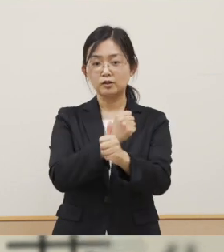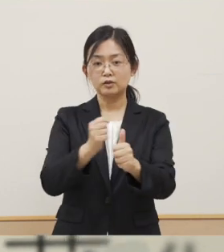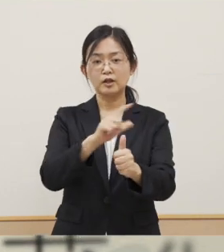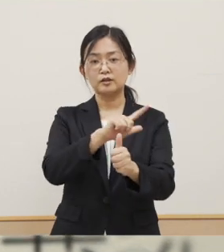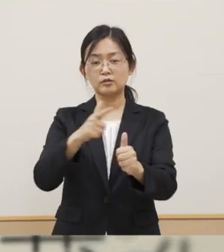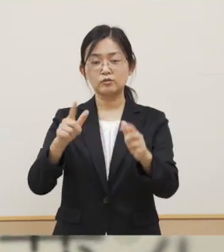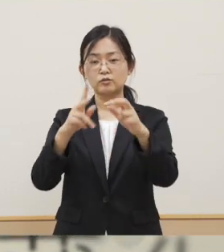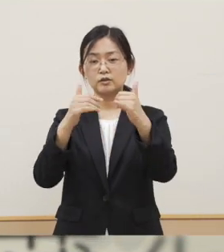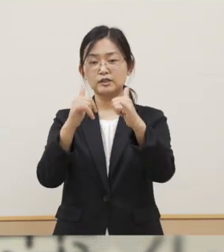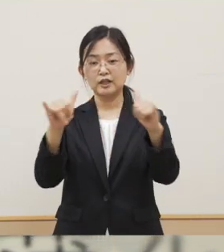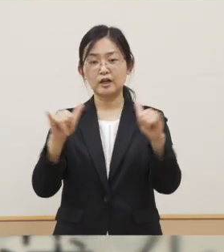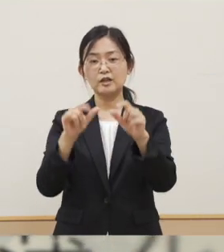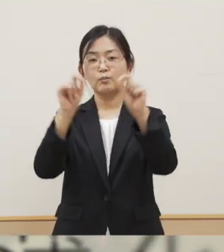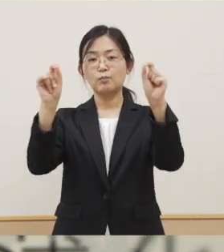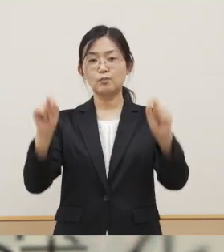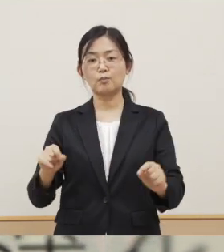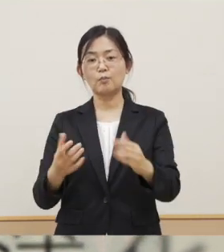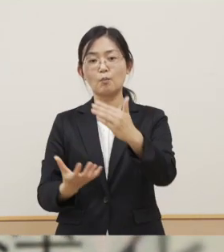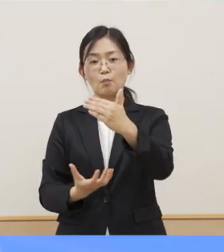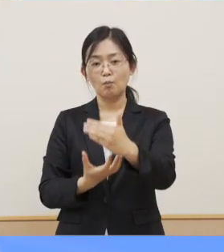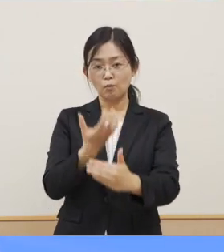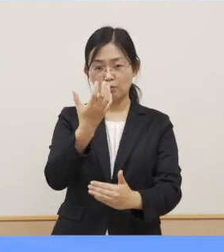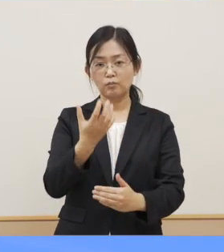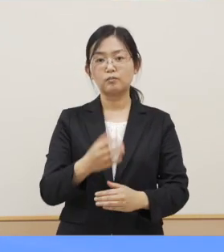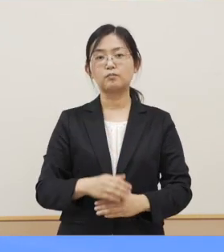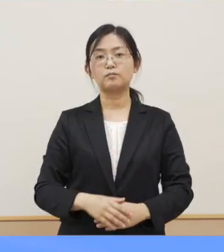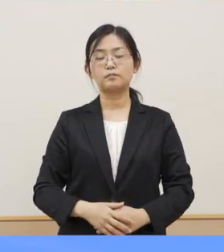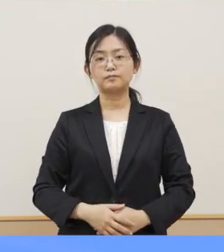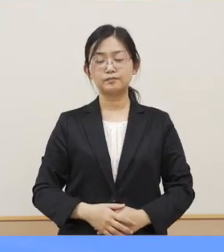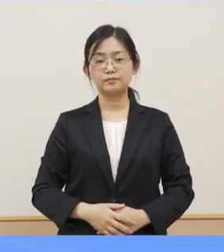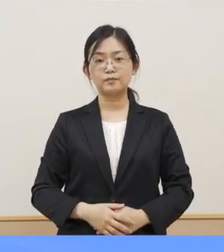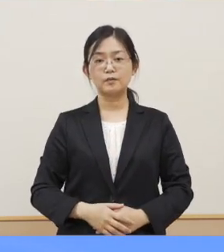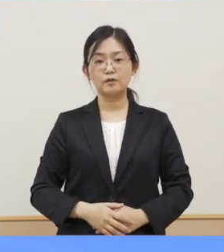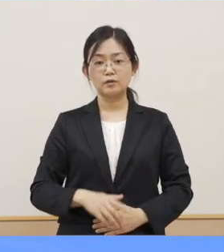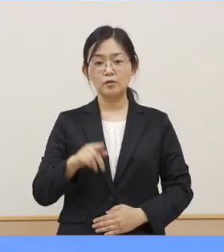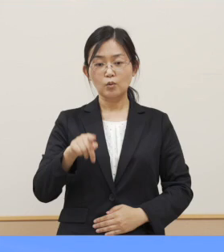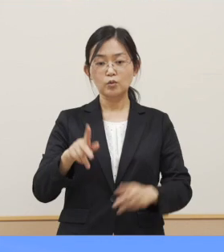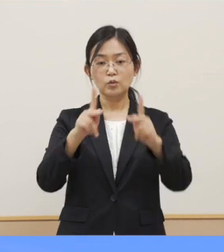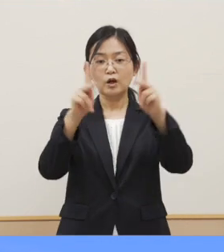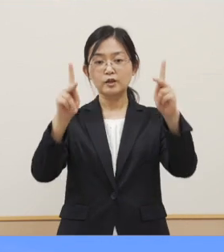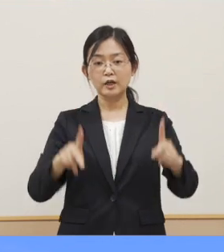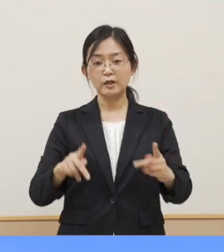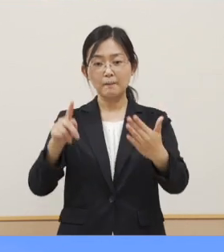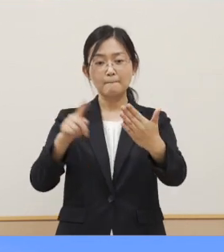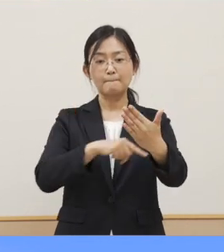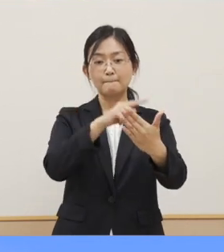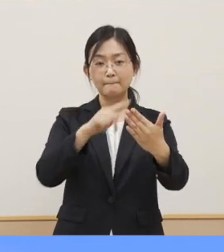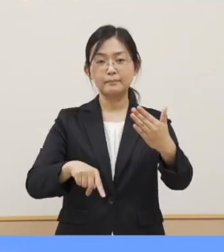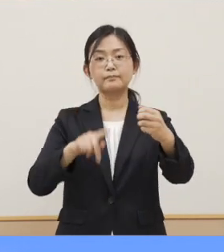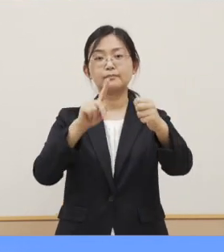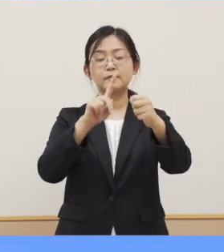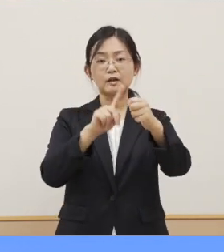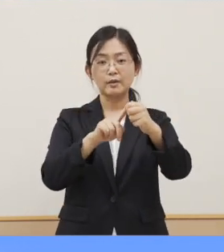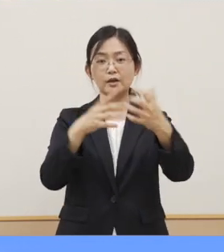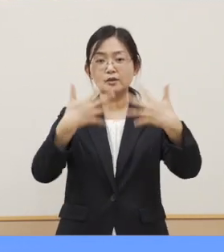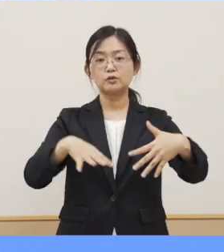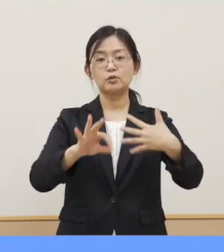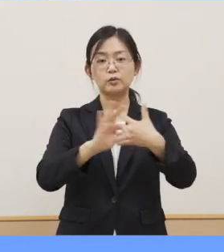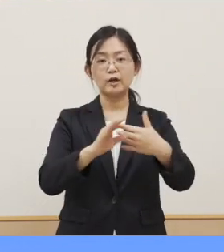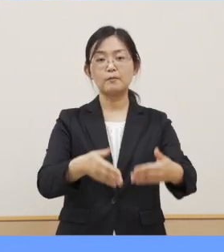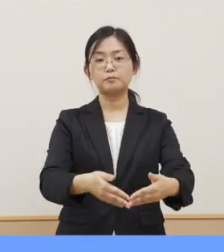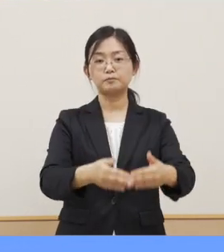社会問題となっています。これらの課題に積極的に取り組むため、条例を制定しました。